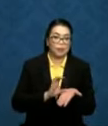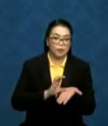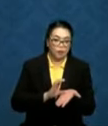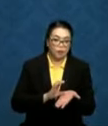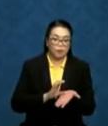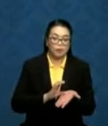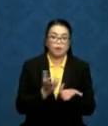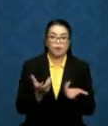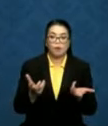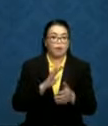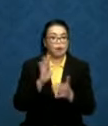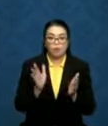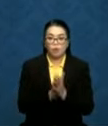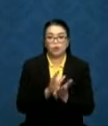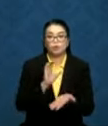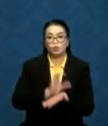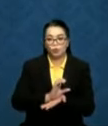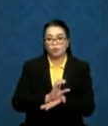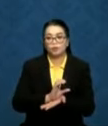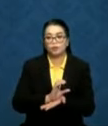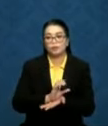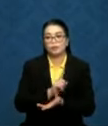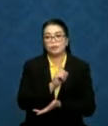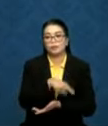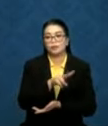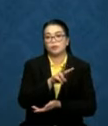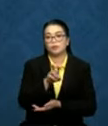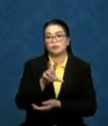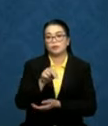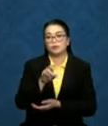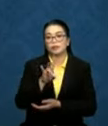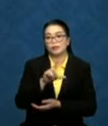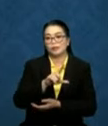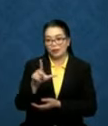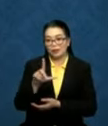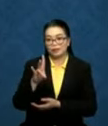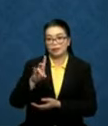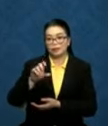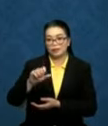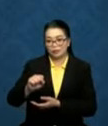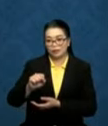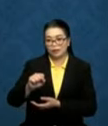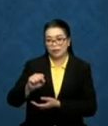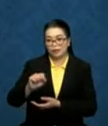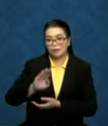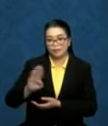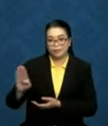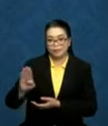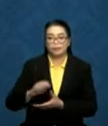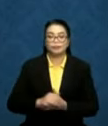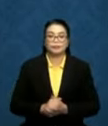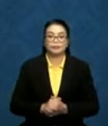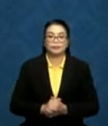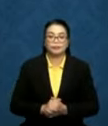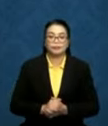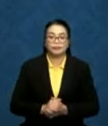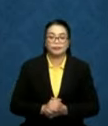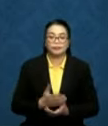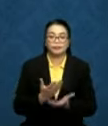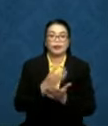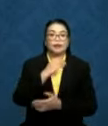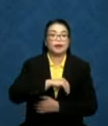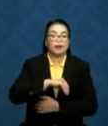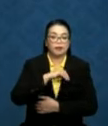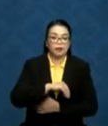สินทรัพย์สุทธิและส่วนทุนนะครับ 1,2 37้า 700,000บาทครับมีราย